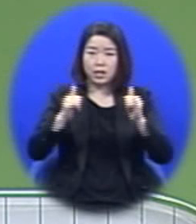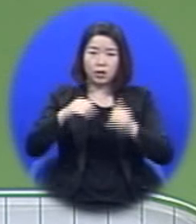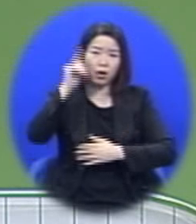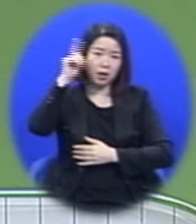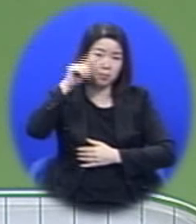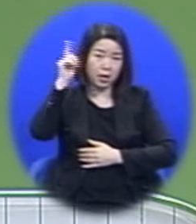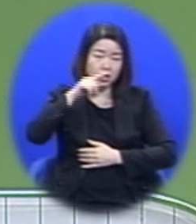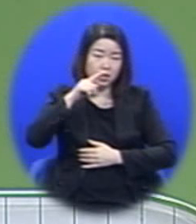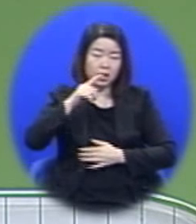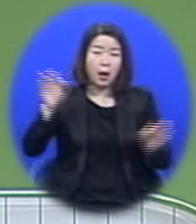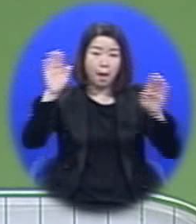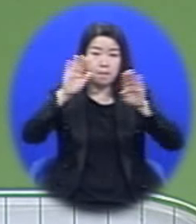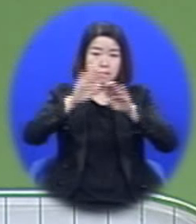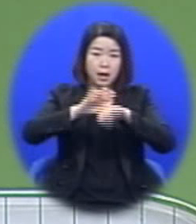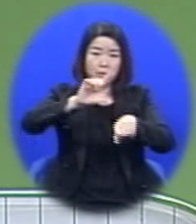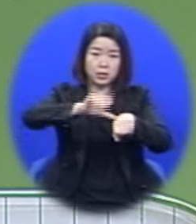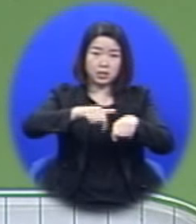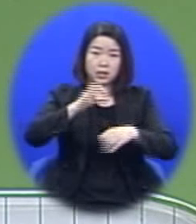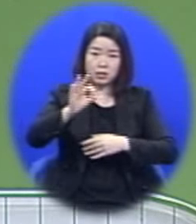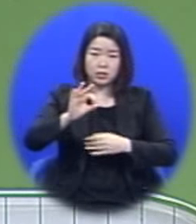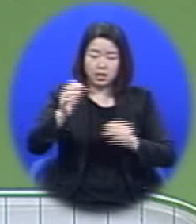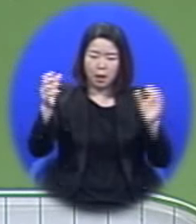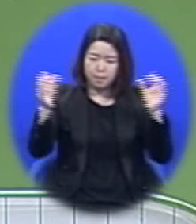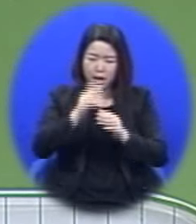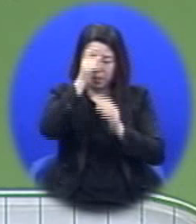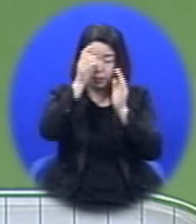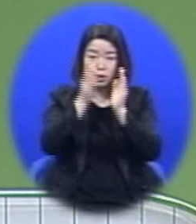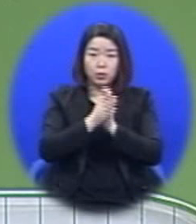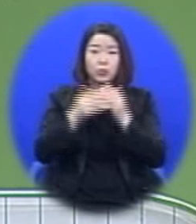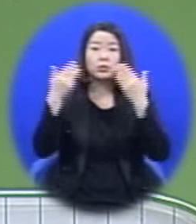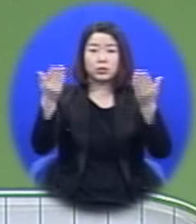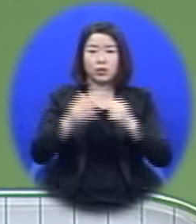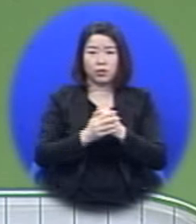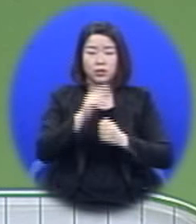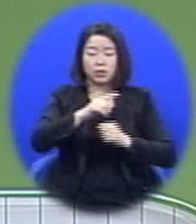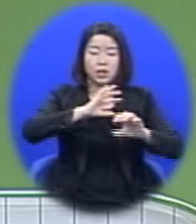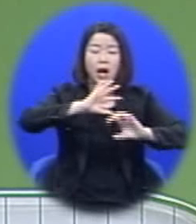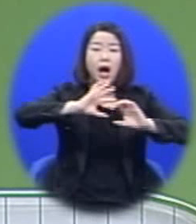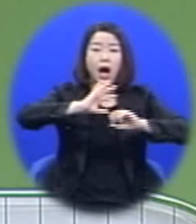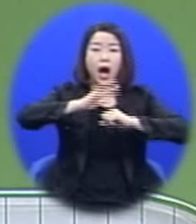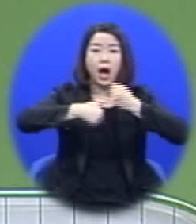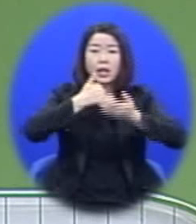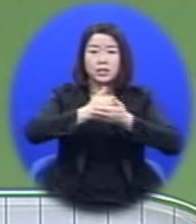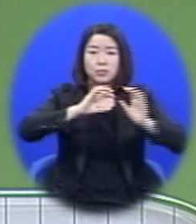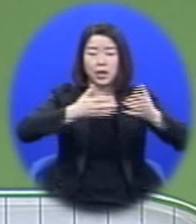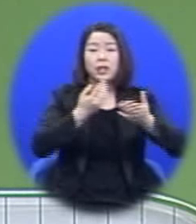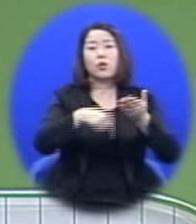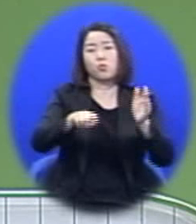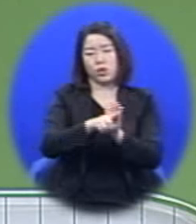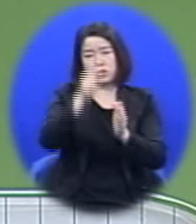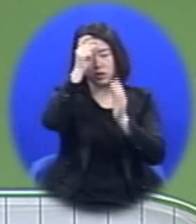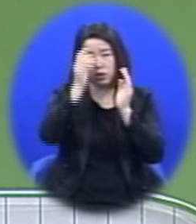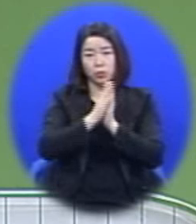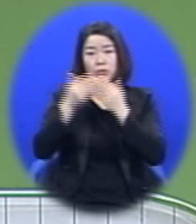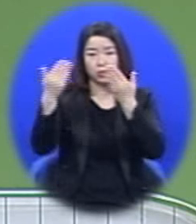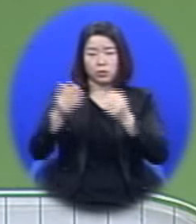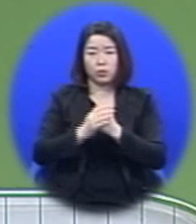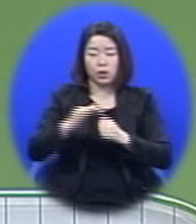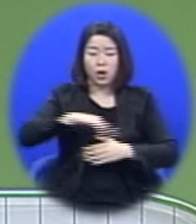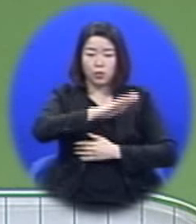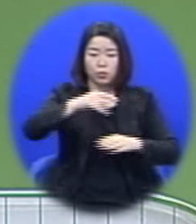매일 합심 기도를 합니다. 그건 하나님의 나라를 위한 기도를 하고 있어요. 우리 민족의 평화의 통일을